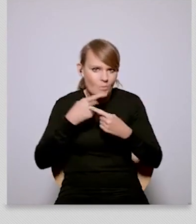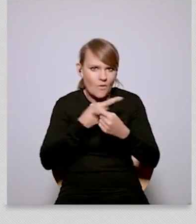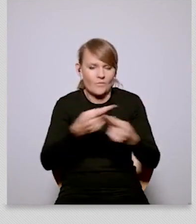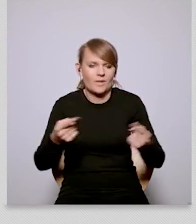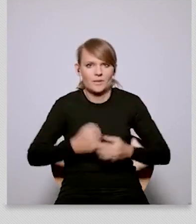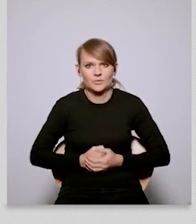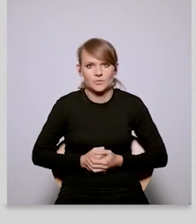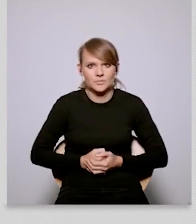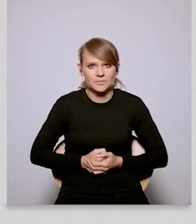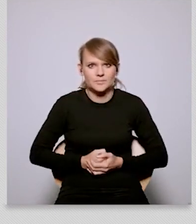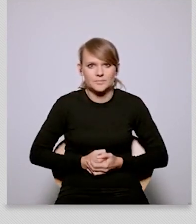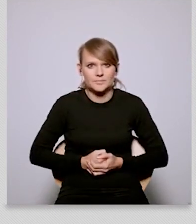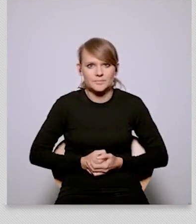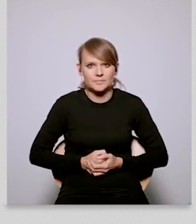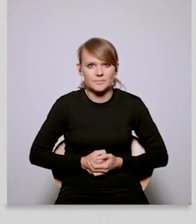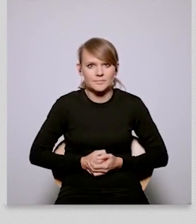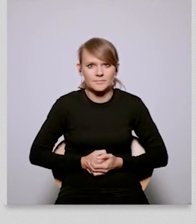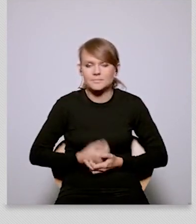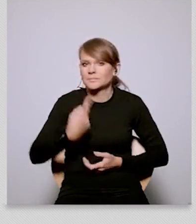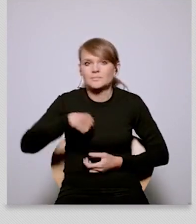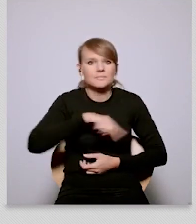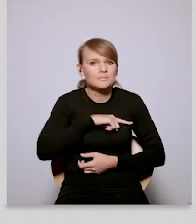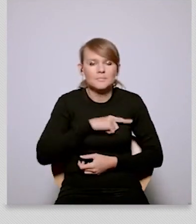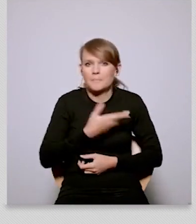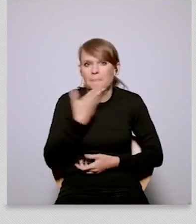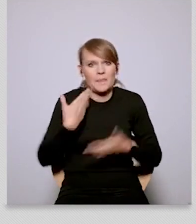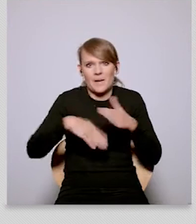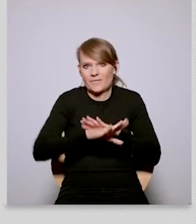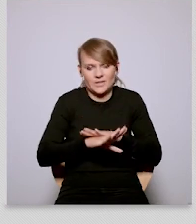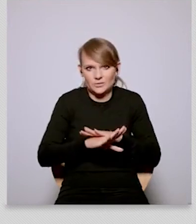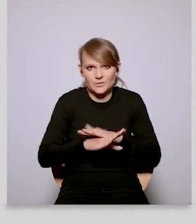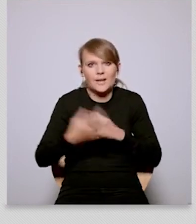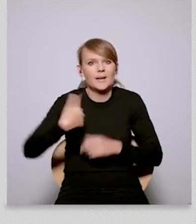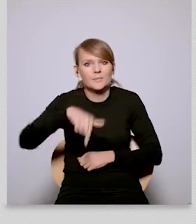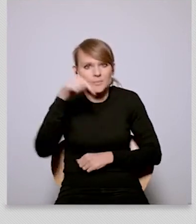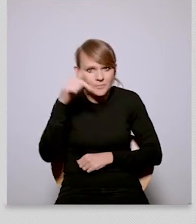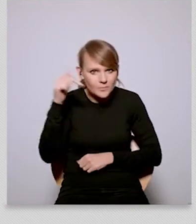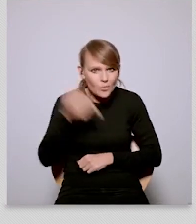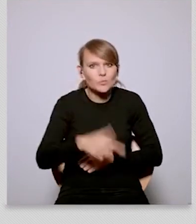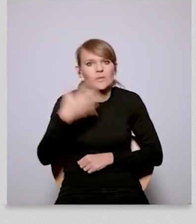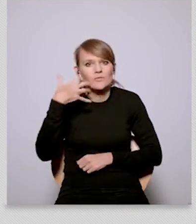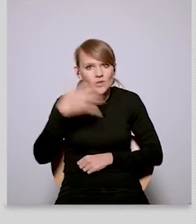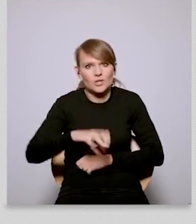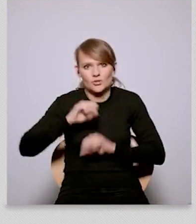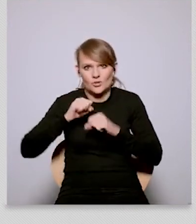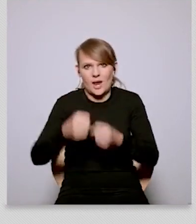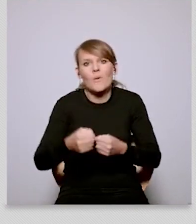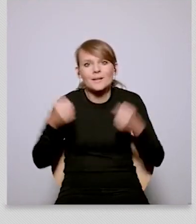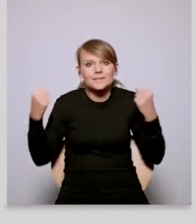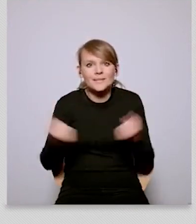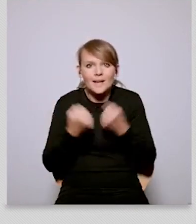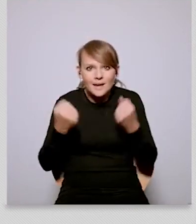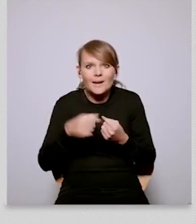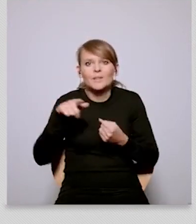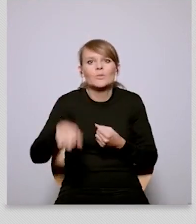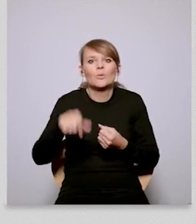nie my ma nie mamy wyjścia musimy tak naprawdę wejść za interweniować wcześniej i starać się to środowisko jakoś